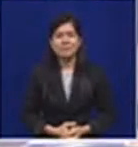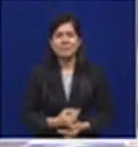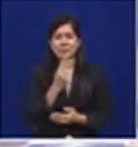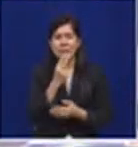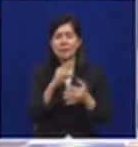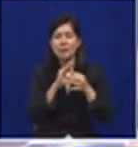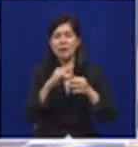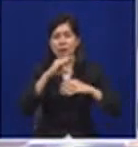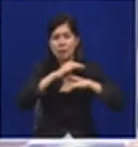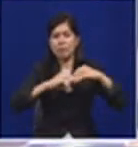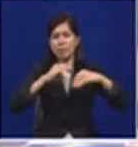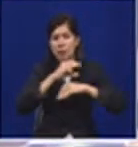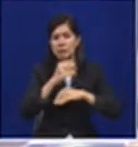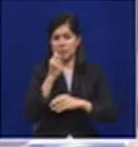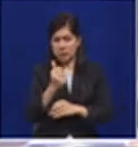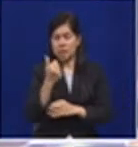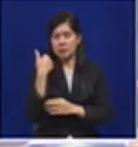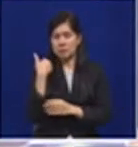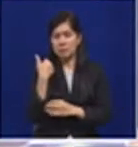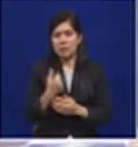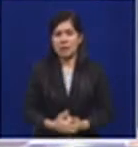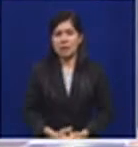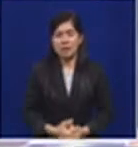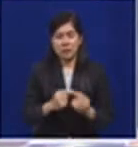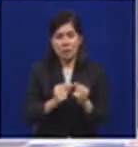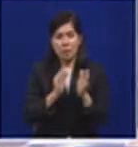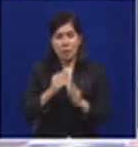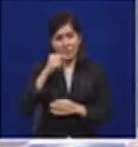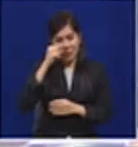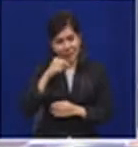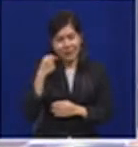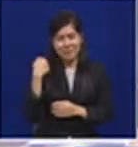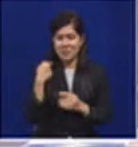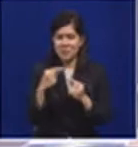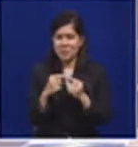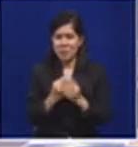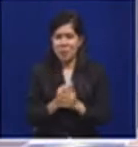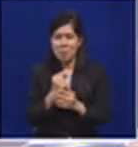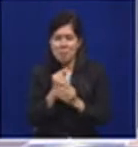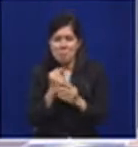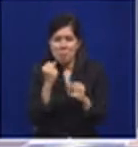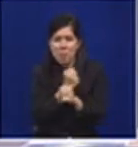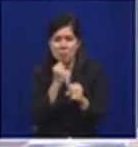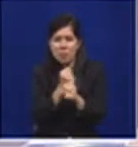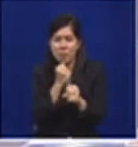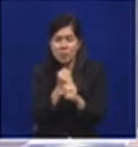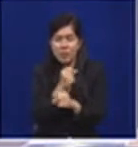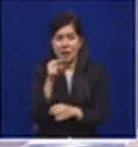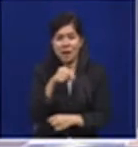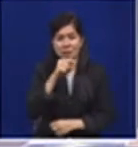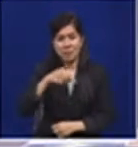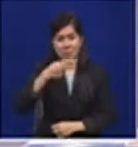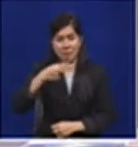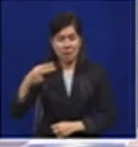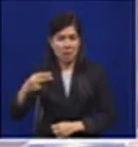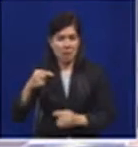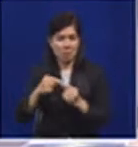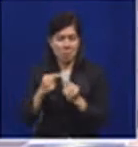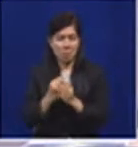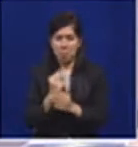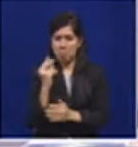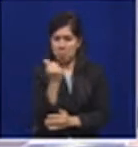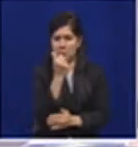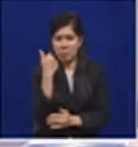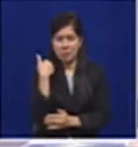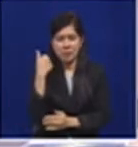มาดูโครงการดีๆที่จะทำให้คนไทยนั้นเก่งภาษาอังกฤษให้มากยิ่งขึ้นนะคะโดยเฉพาะจะต้องสร้างแรงบันดาลใจจากดารานี่แหละค่ะ